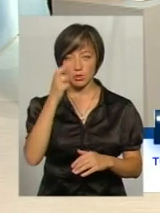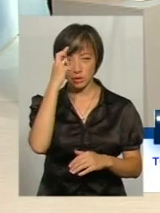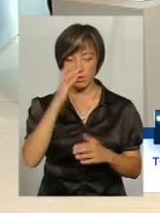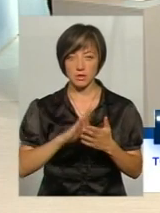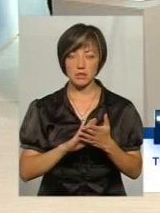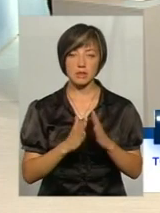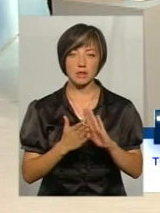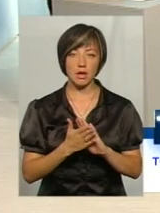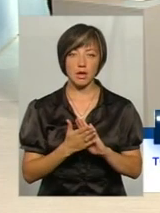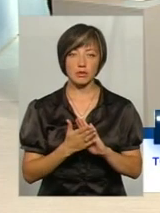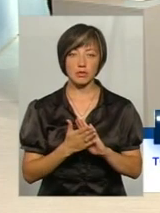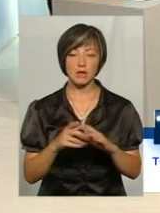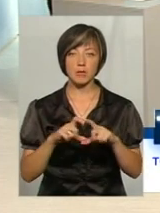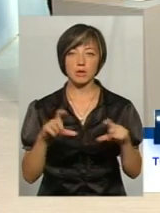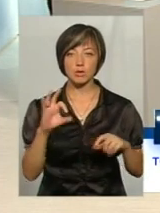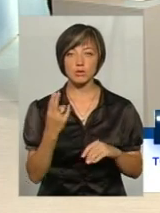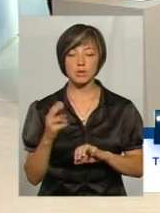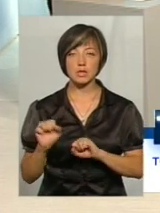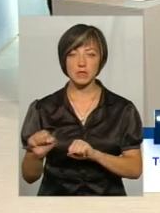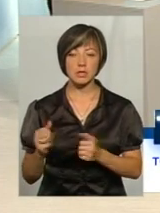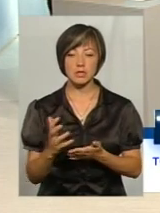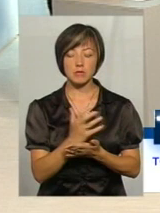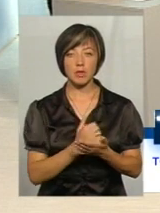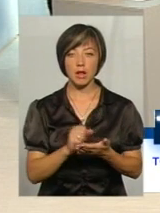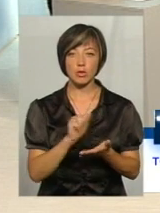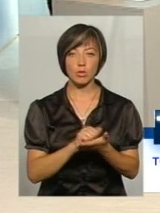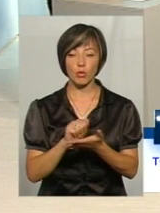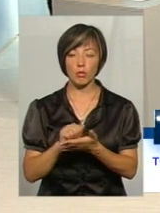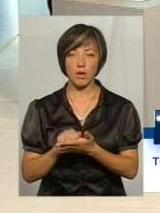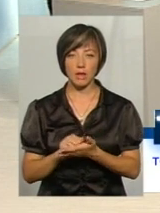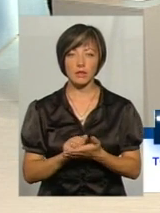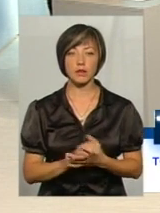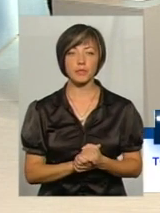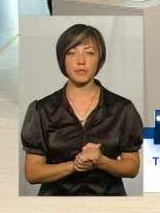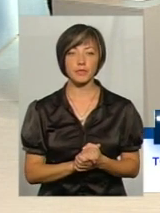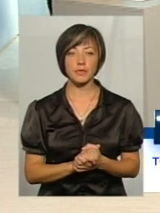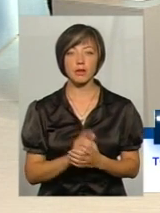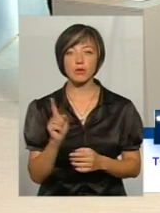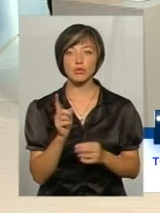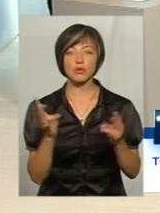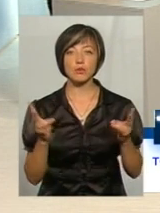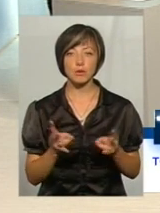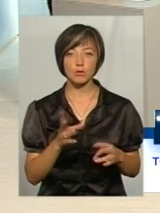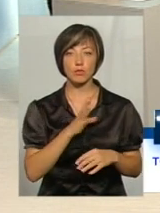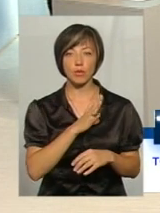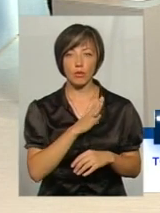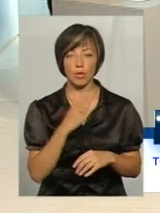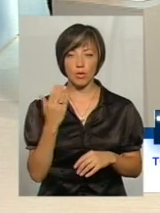статус в Департамент соціального захисту, зібрали всі документи. Що необхідно було